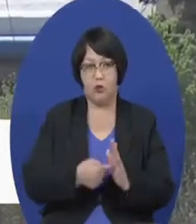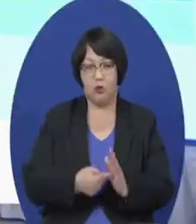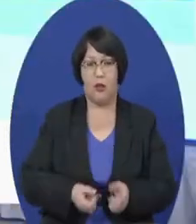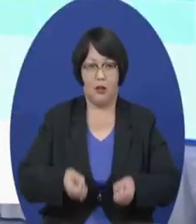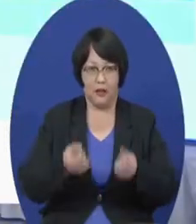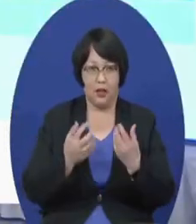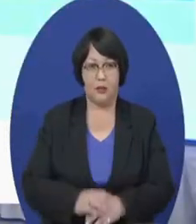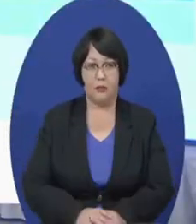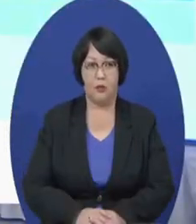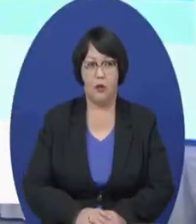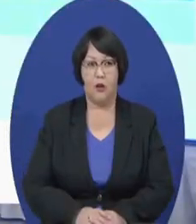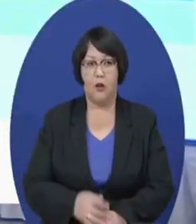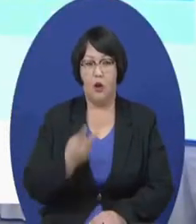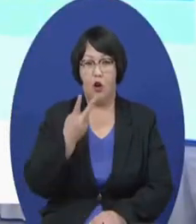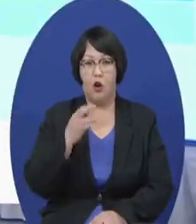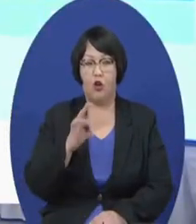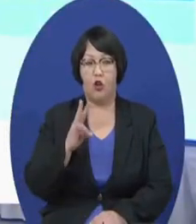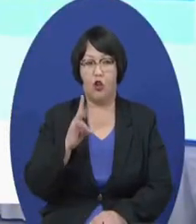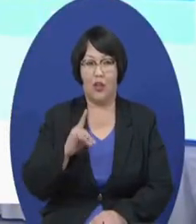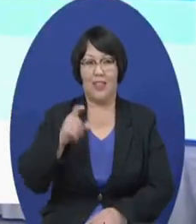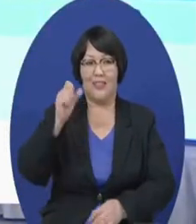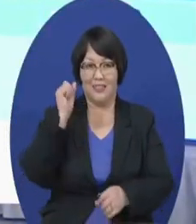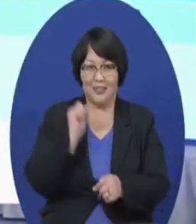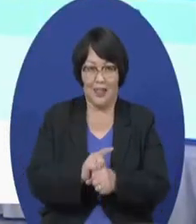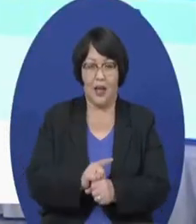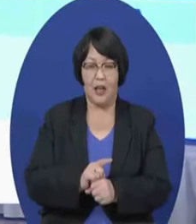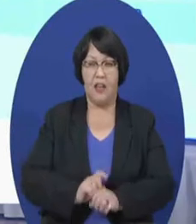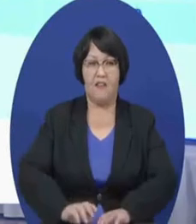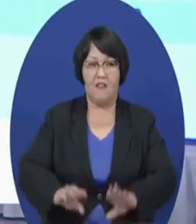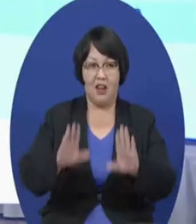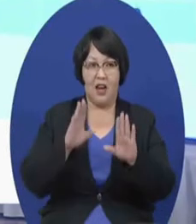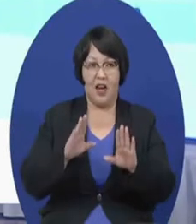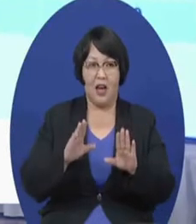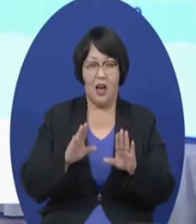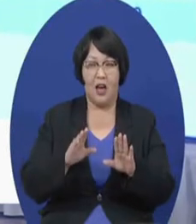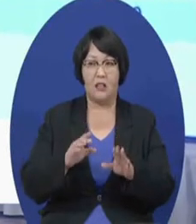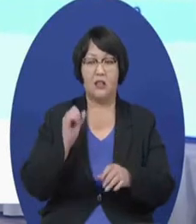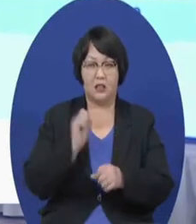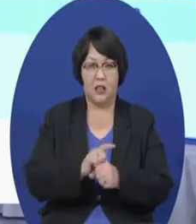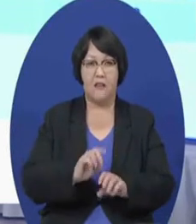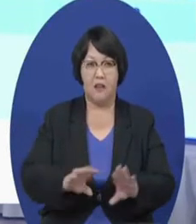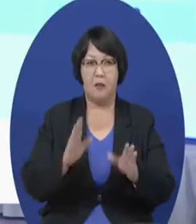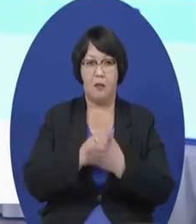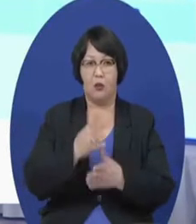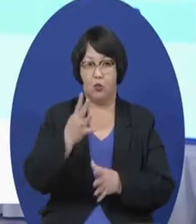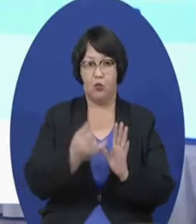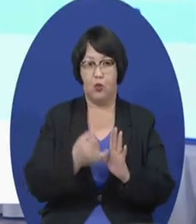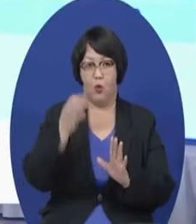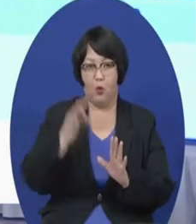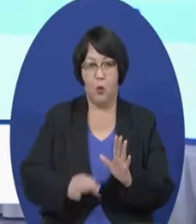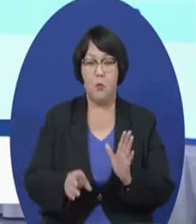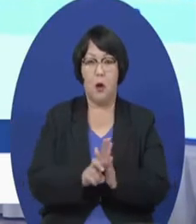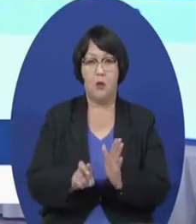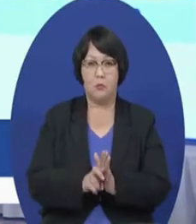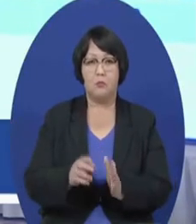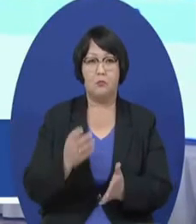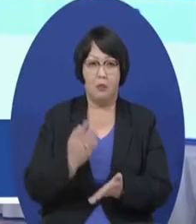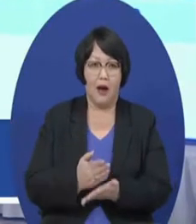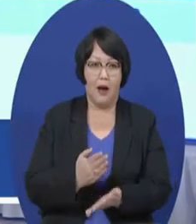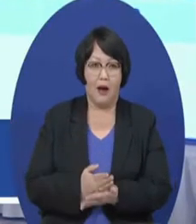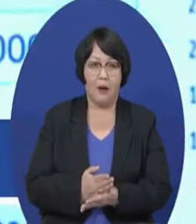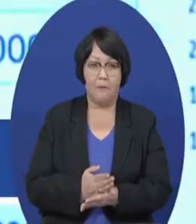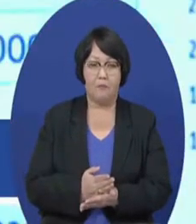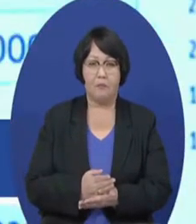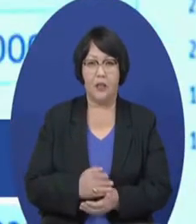гаргажээ. 20 оны захиалга үргэлжлүүлж байгаа цуслаагүй байгаа 46% бидэнд потенциал байна. 46%